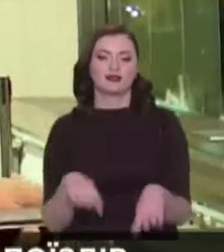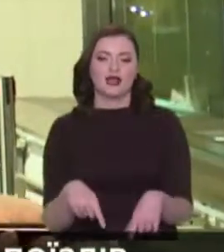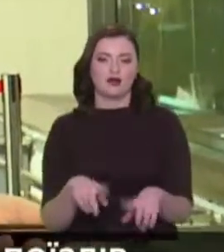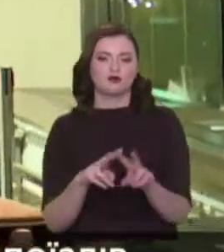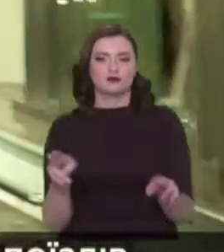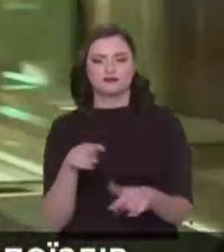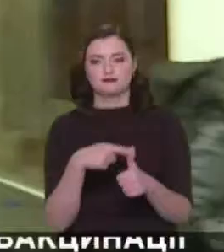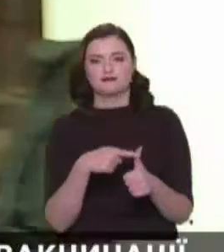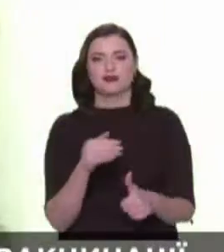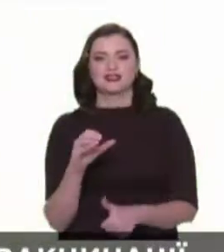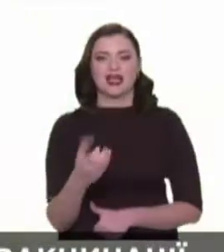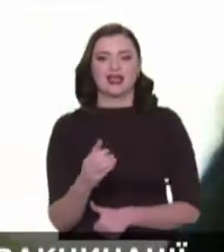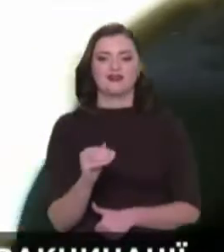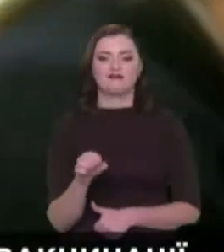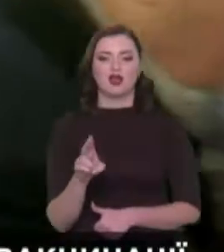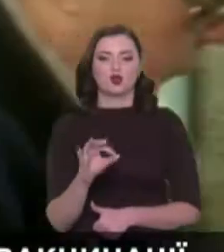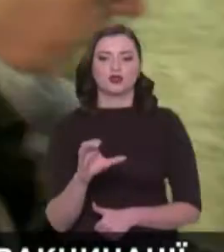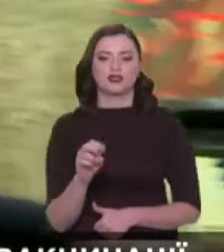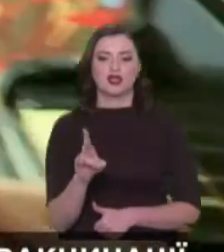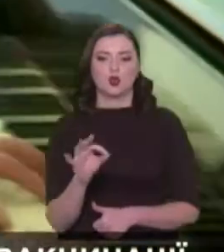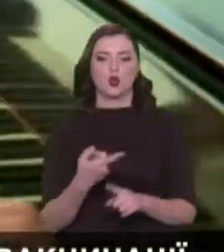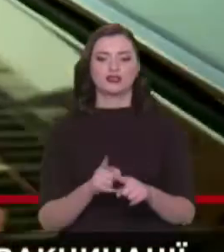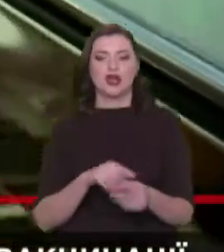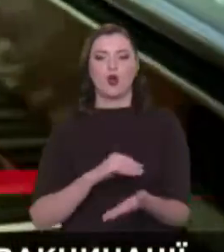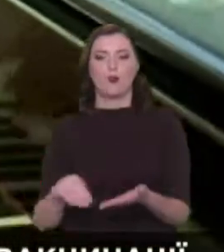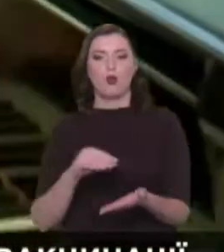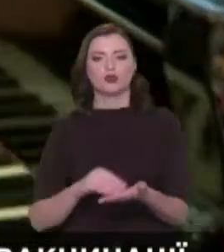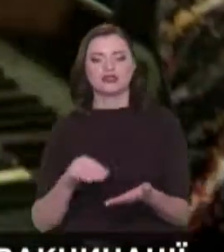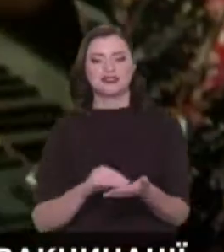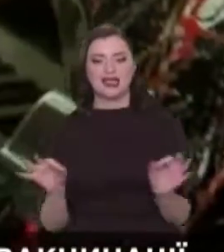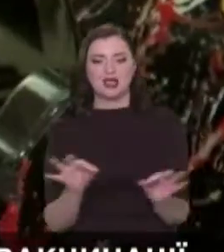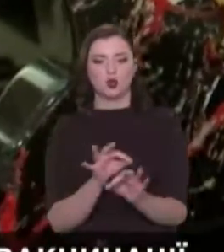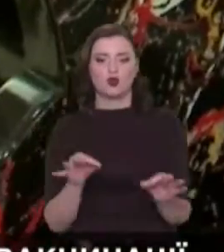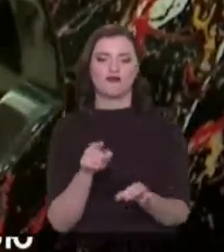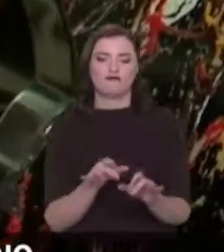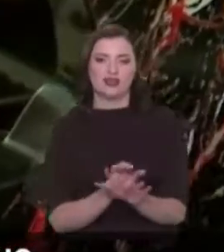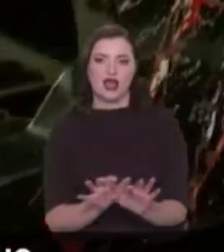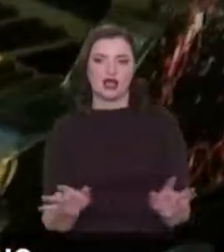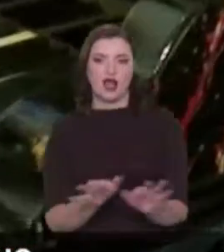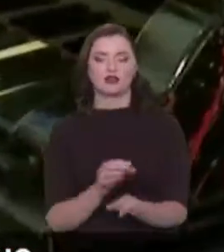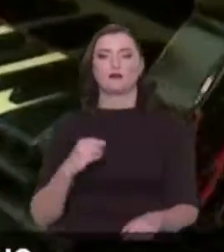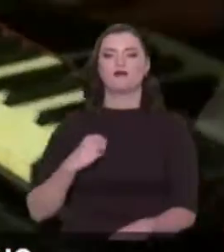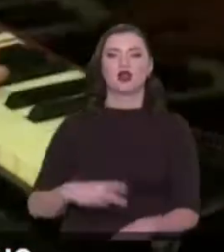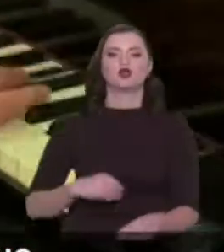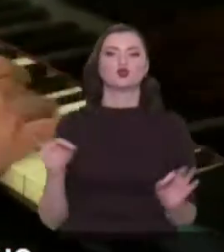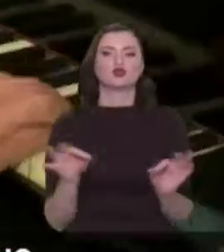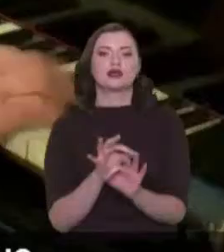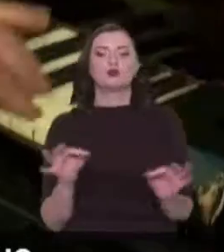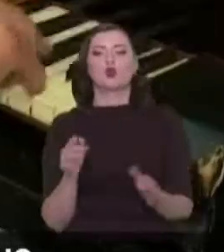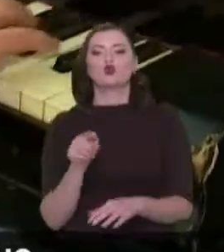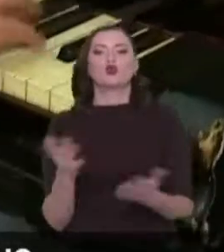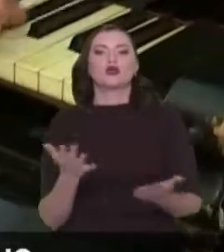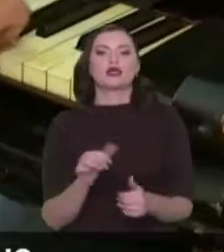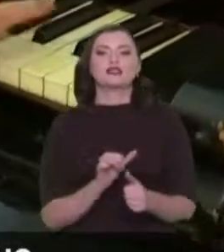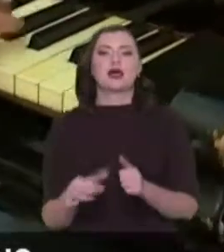Сергій Бедусенко, це композитор. І він от зараз гратиме французьку музику, ту, яку